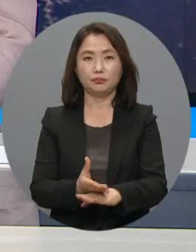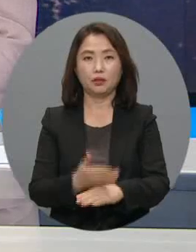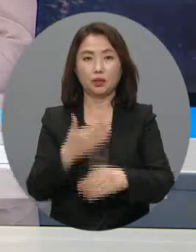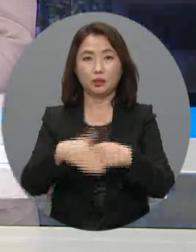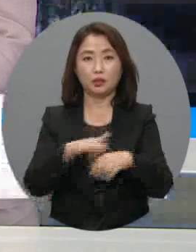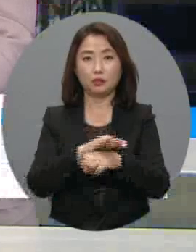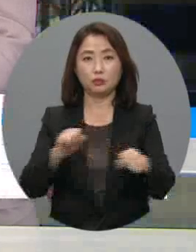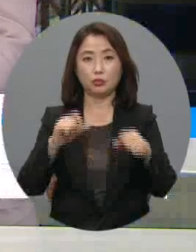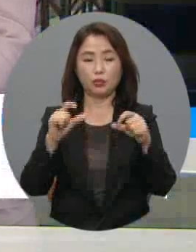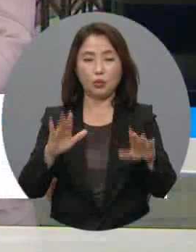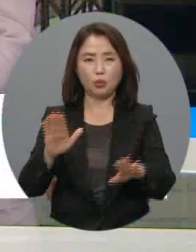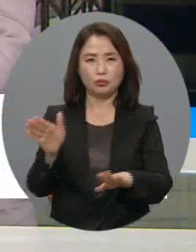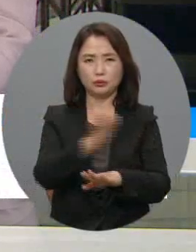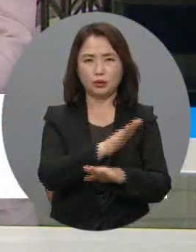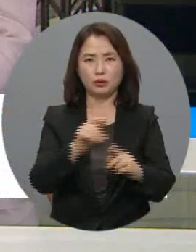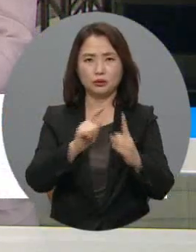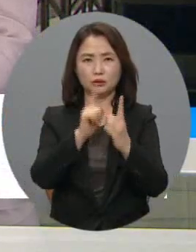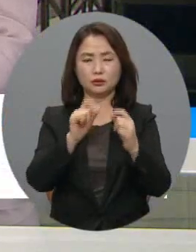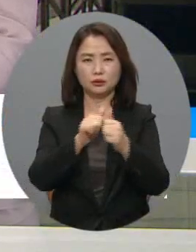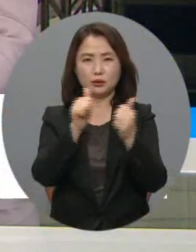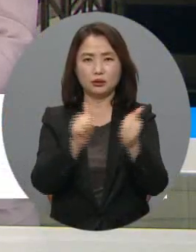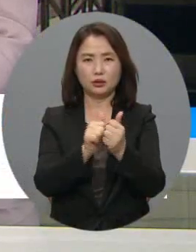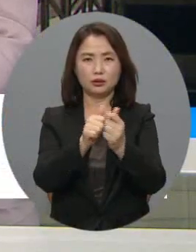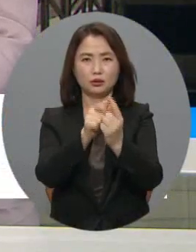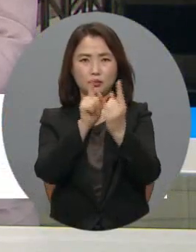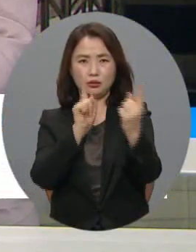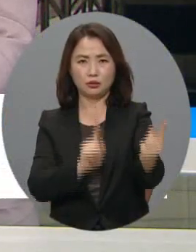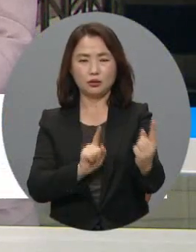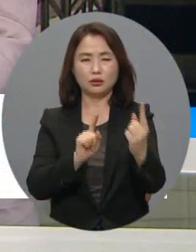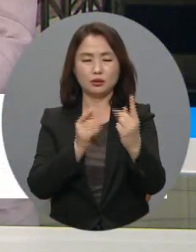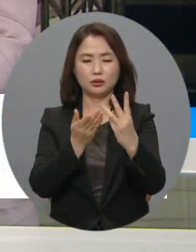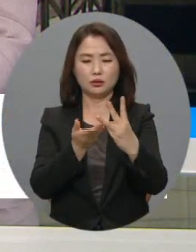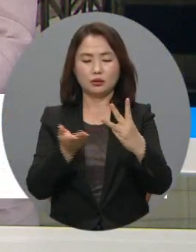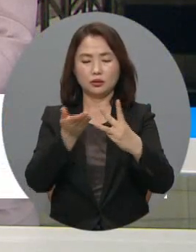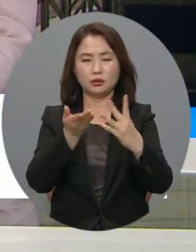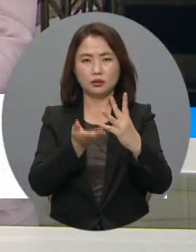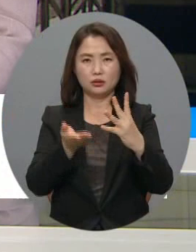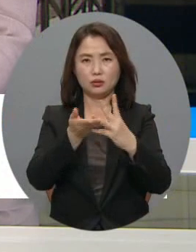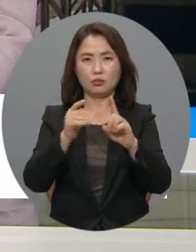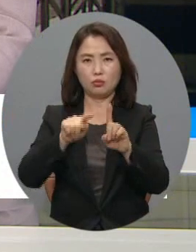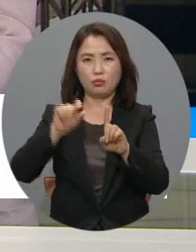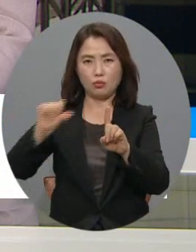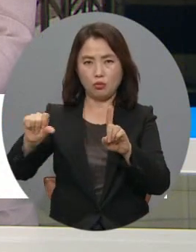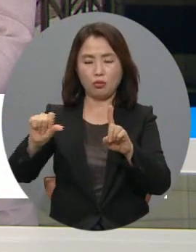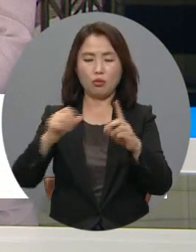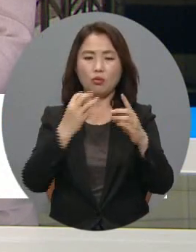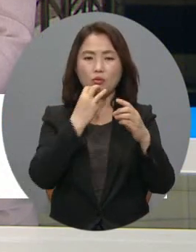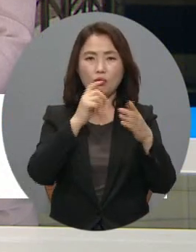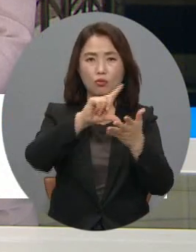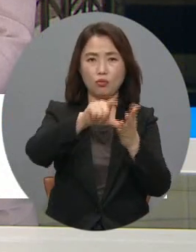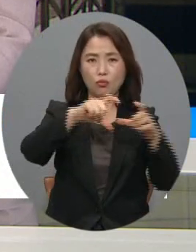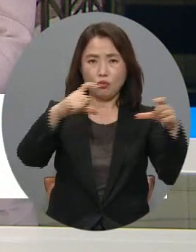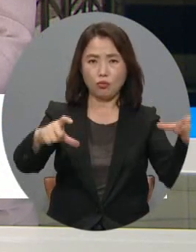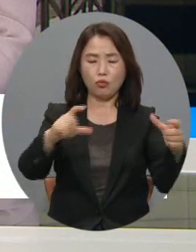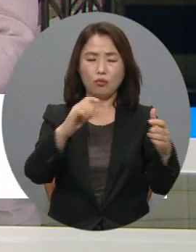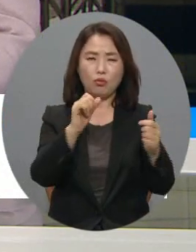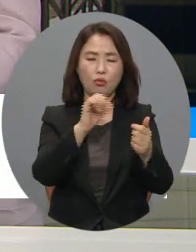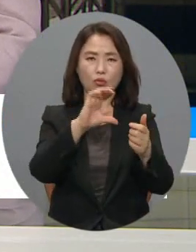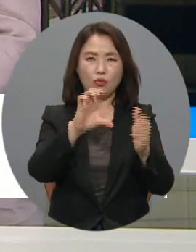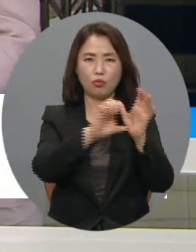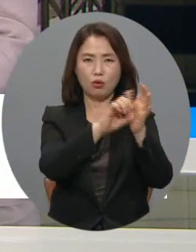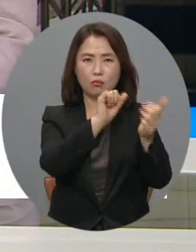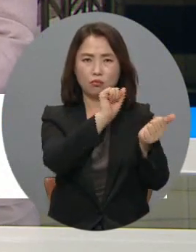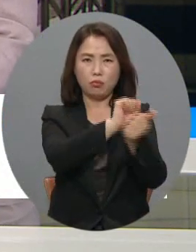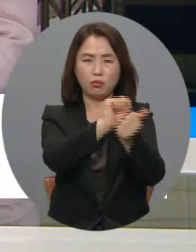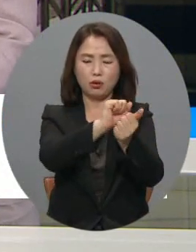대박 경북지역 또 오늘부터 사회적 거리 2개가 1.5 단계 로 격상 됐습니다만 이미 수도권 의 코로나 흑산 새가 대구경북